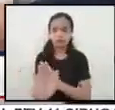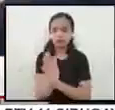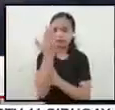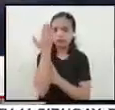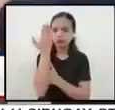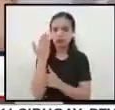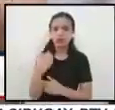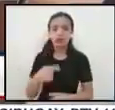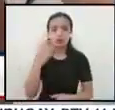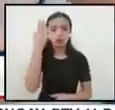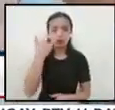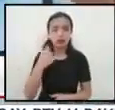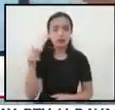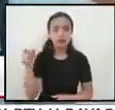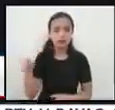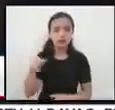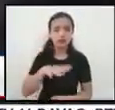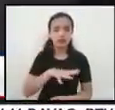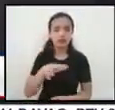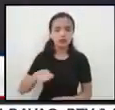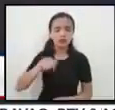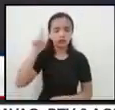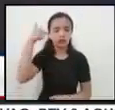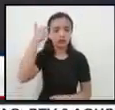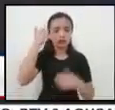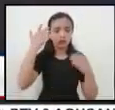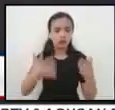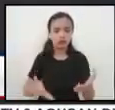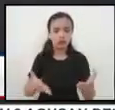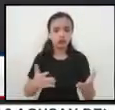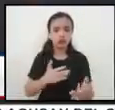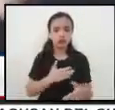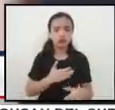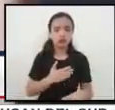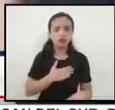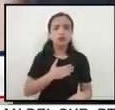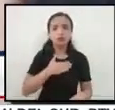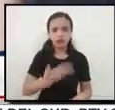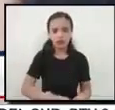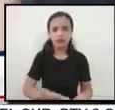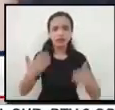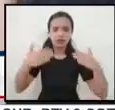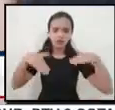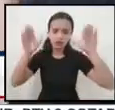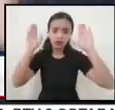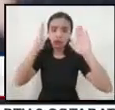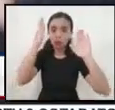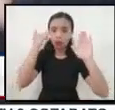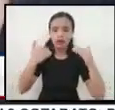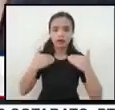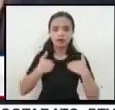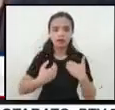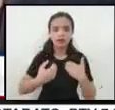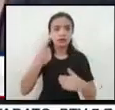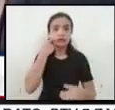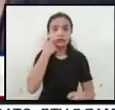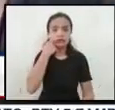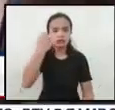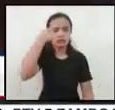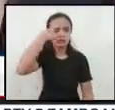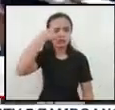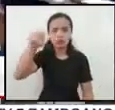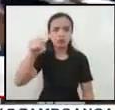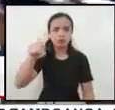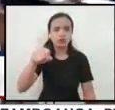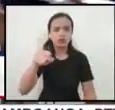kasing sumuko sa mababang kapulungan ng Kongreso ang gobernador matapos ng mass cite in contempt kamakailan dahil sa